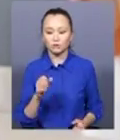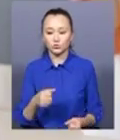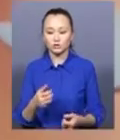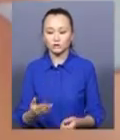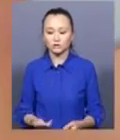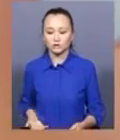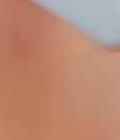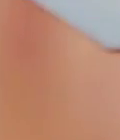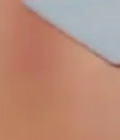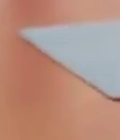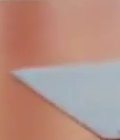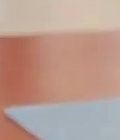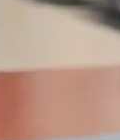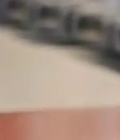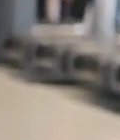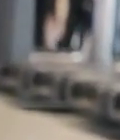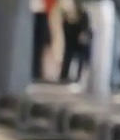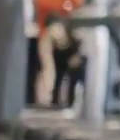весь день!